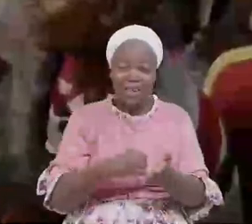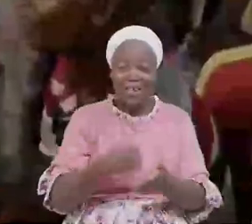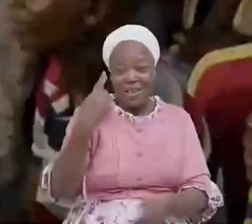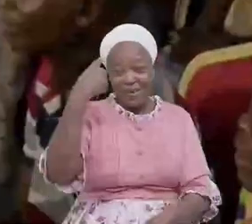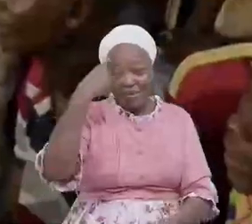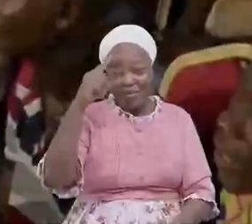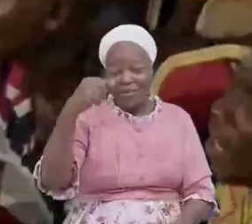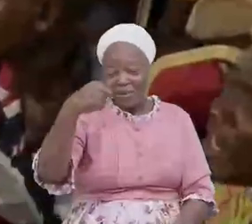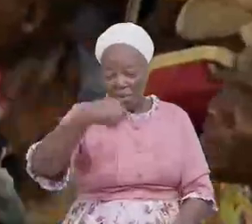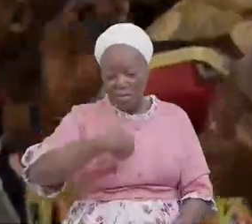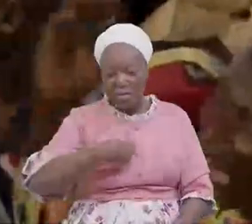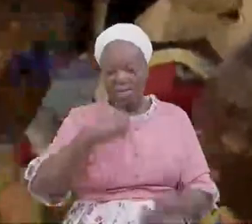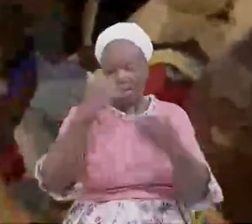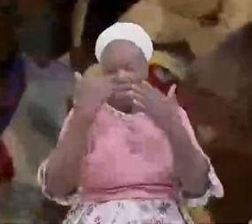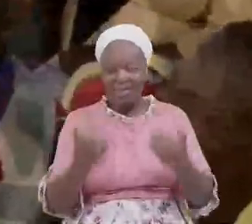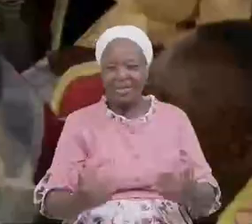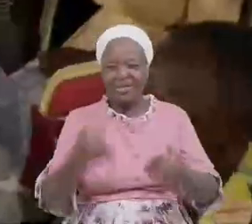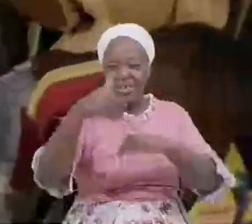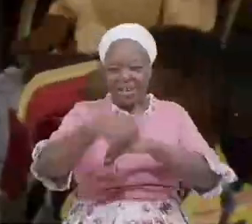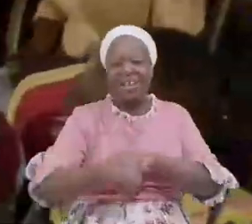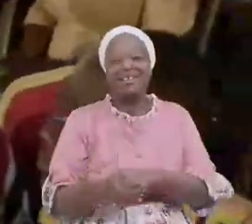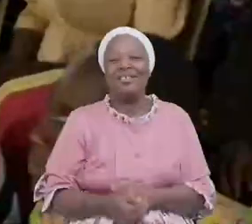Que Dieu te bénisse, tu l'as eu.